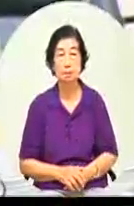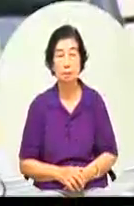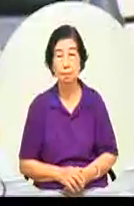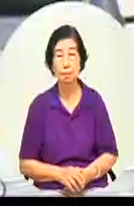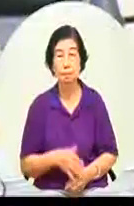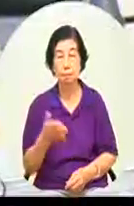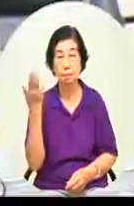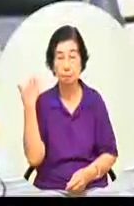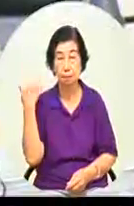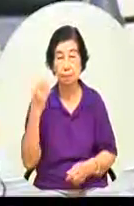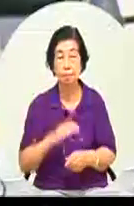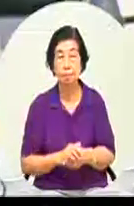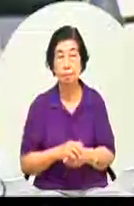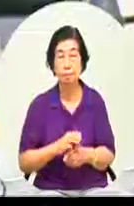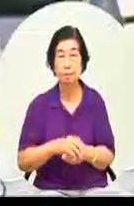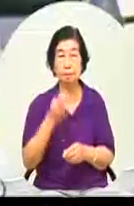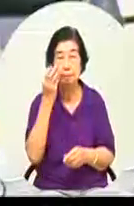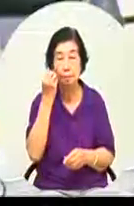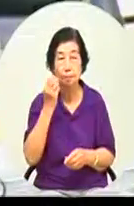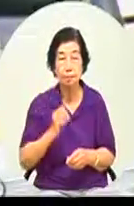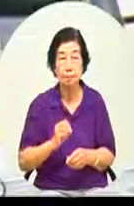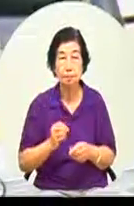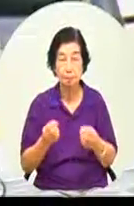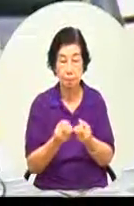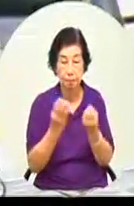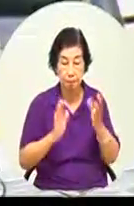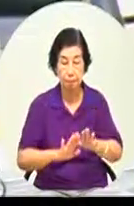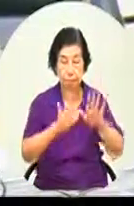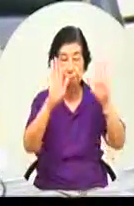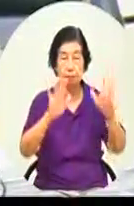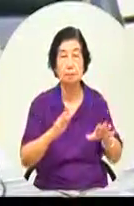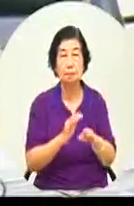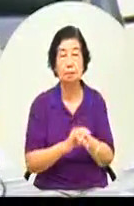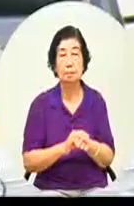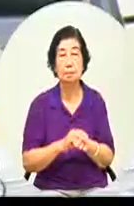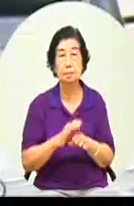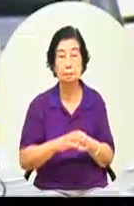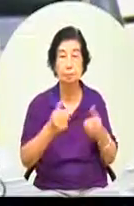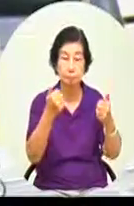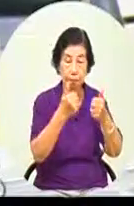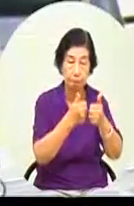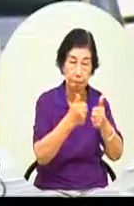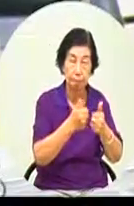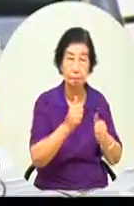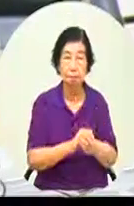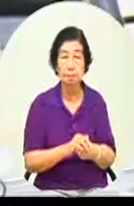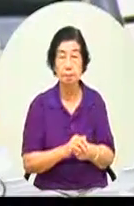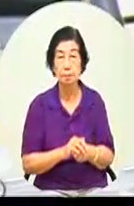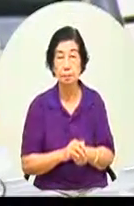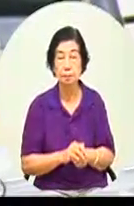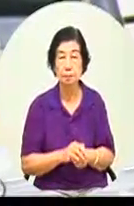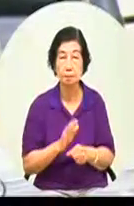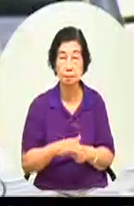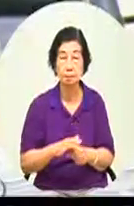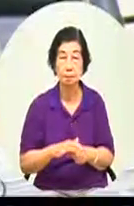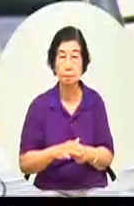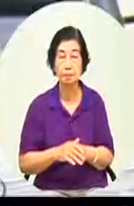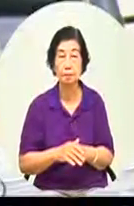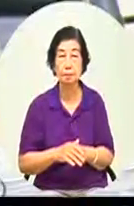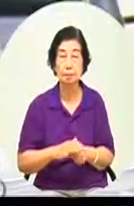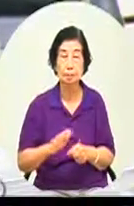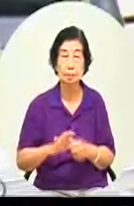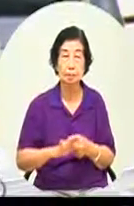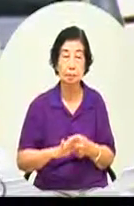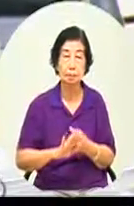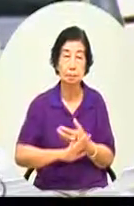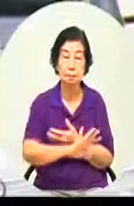光发展的一个座谈会嘛，那有一位某位理事长有去提到说，他们